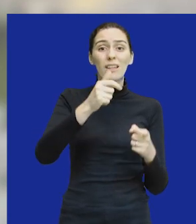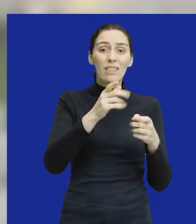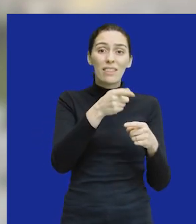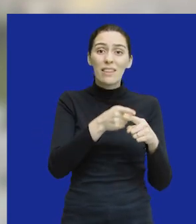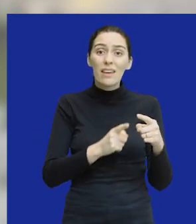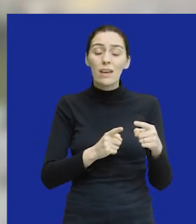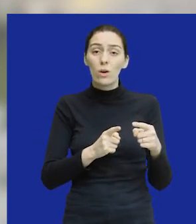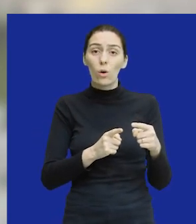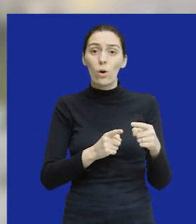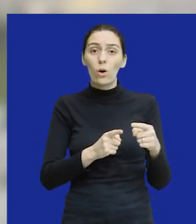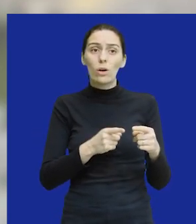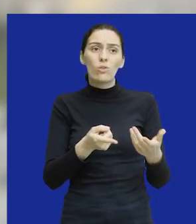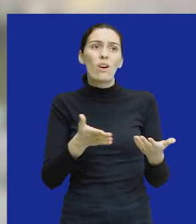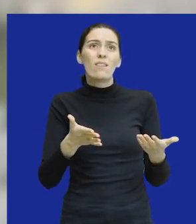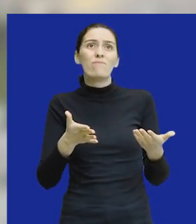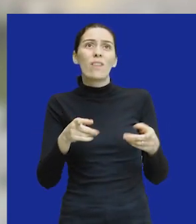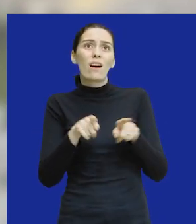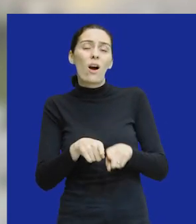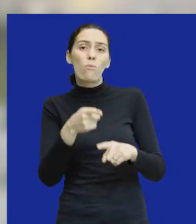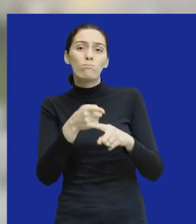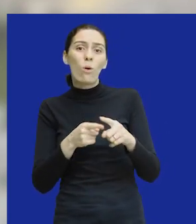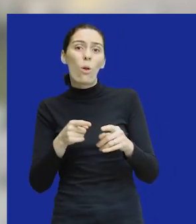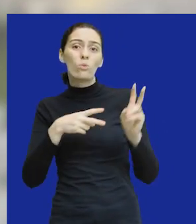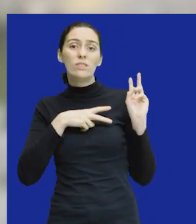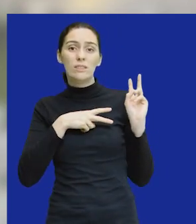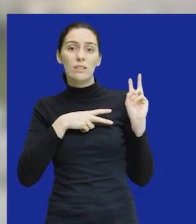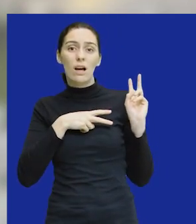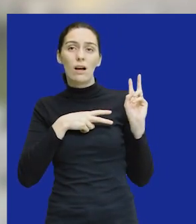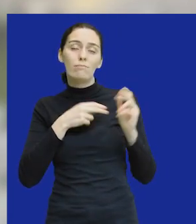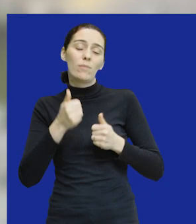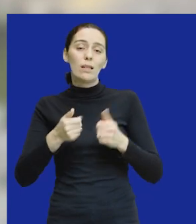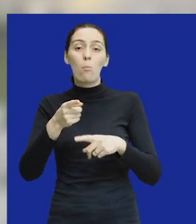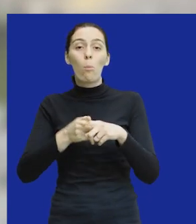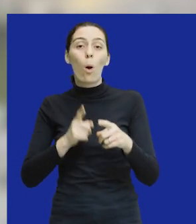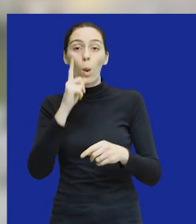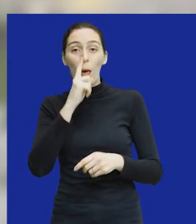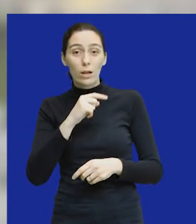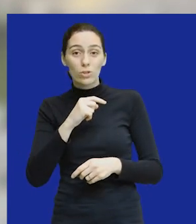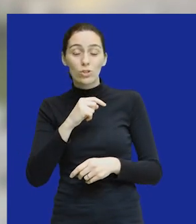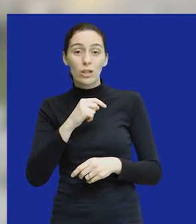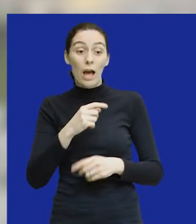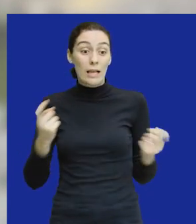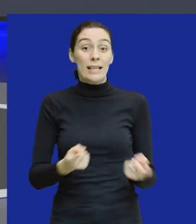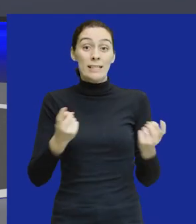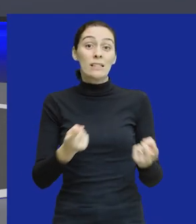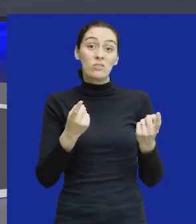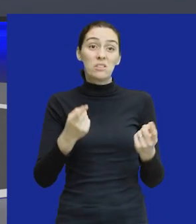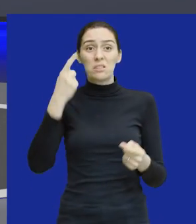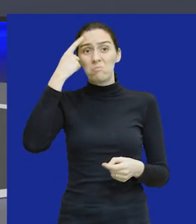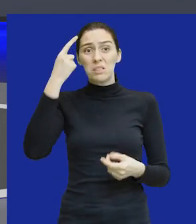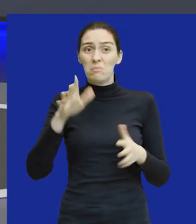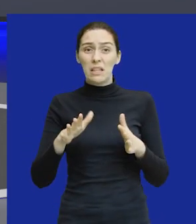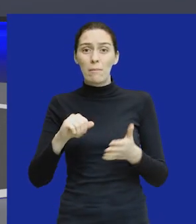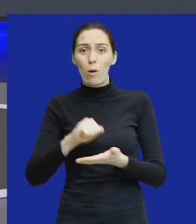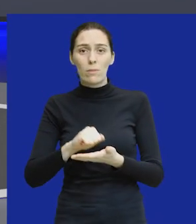samo jednog dijela, zapravo to je poluistina, da ne kažem polulaž. Tako da, evo,